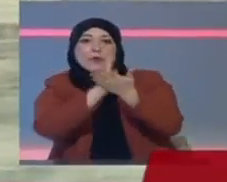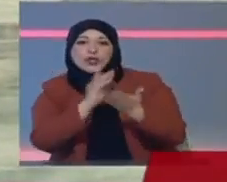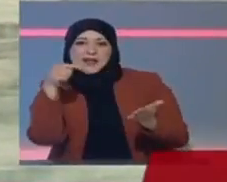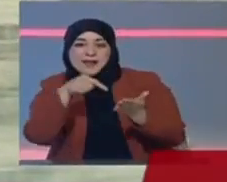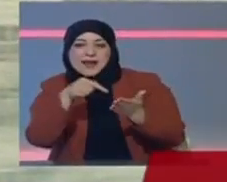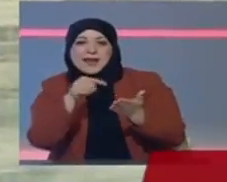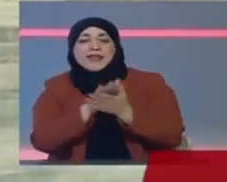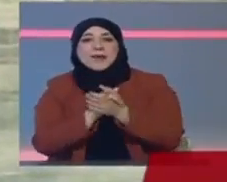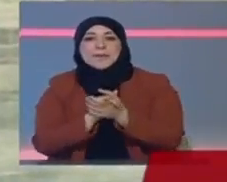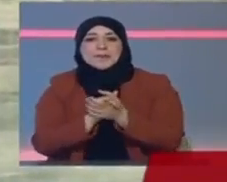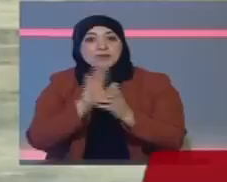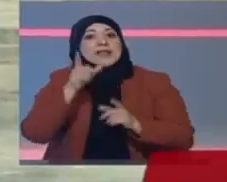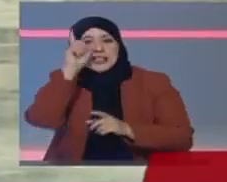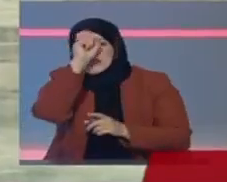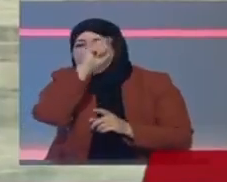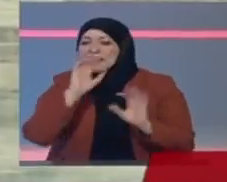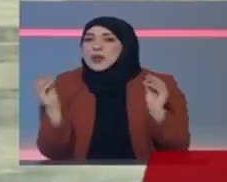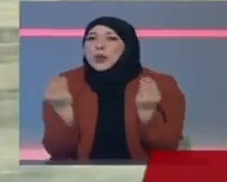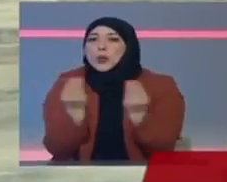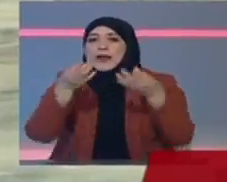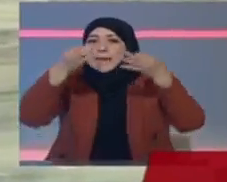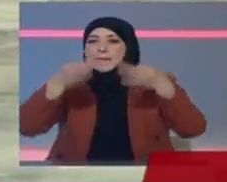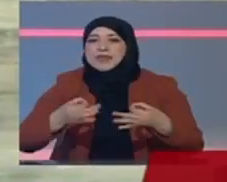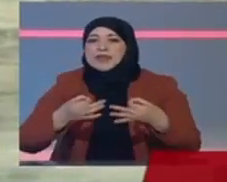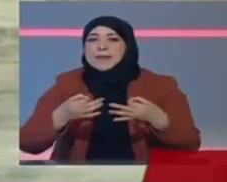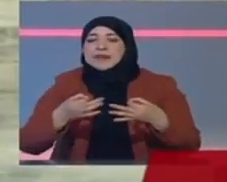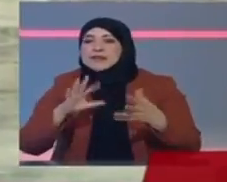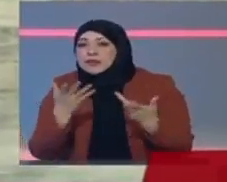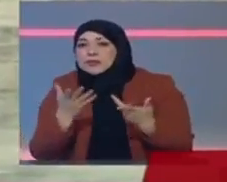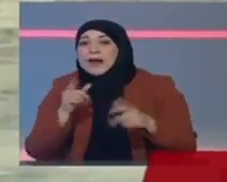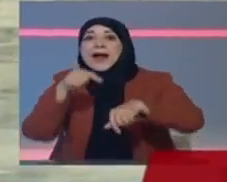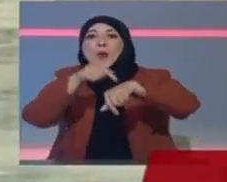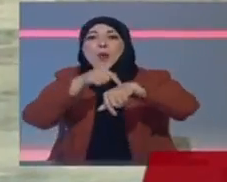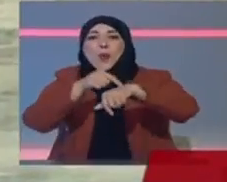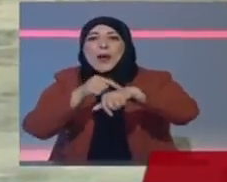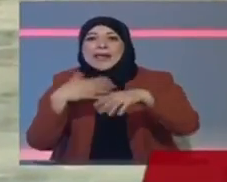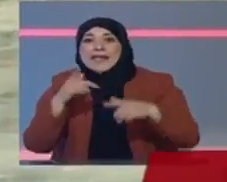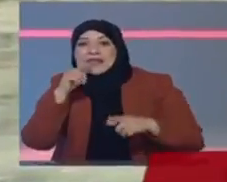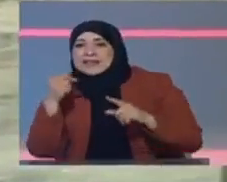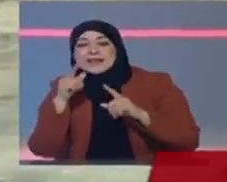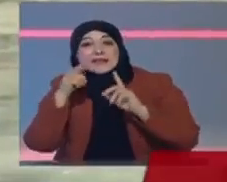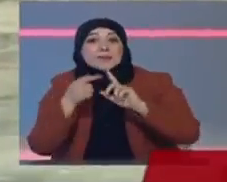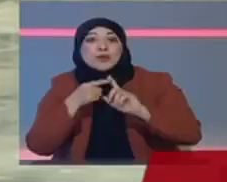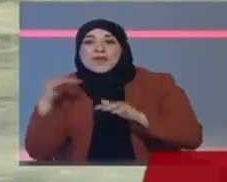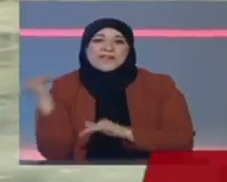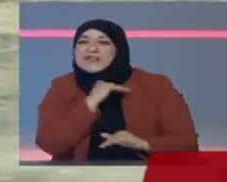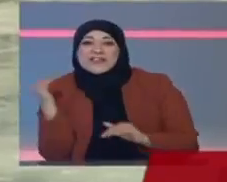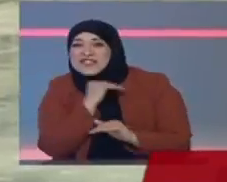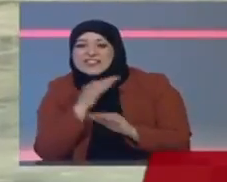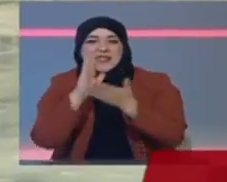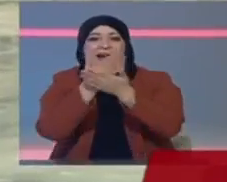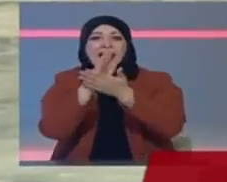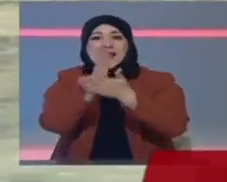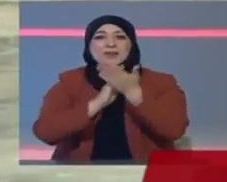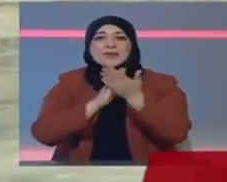ال ال ال الصعوبه اللي فيه هو الوقت احنا لازم حقيقه في